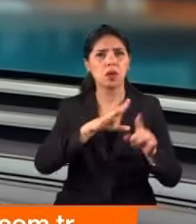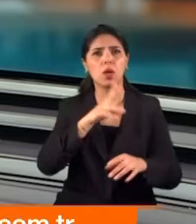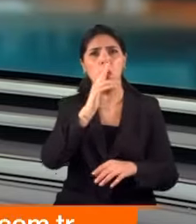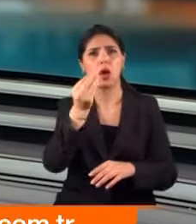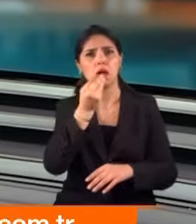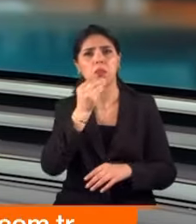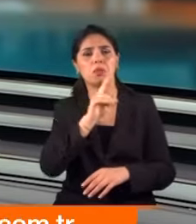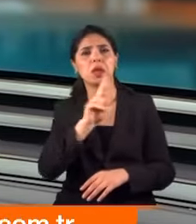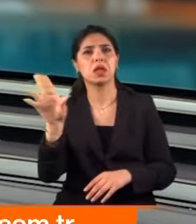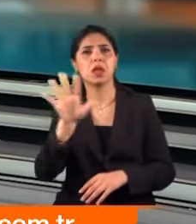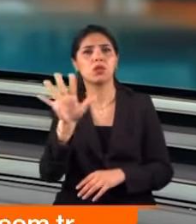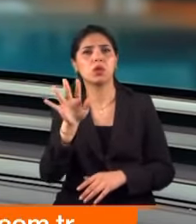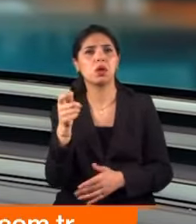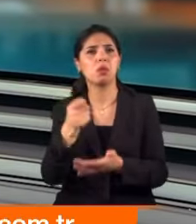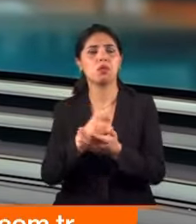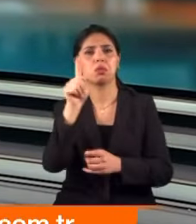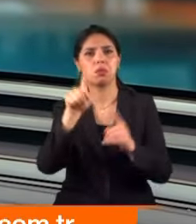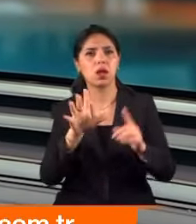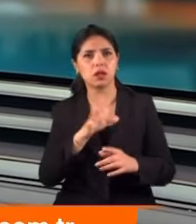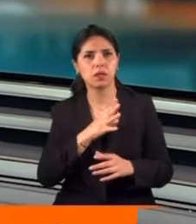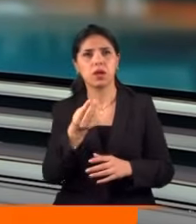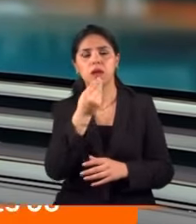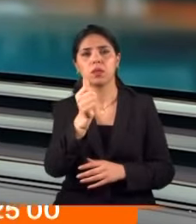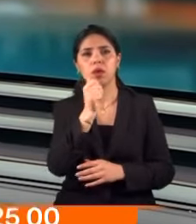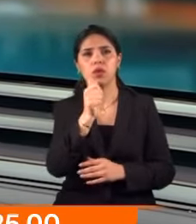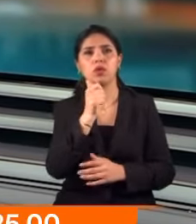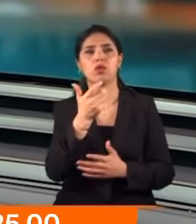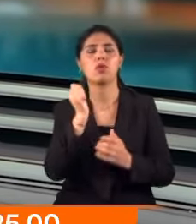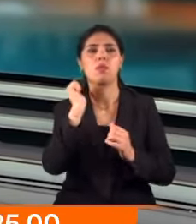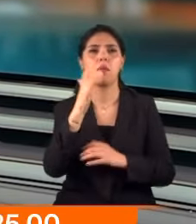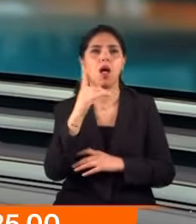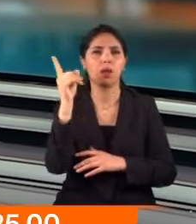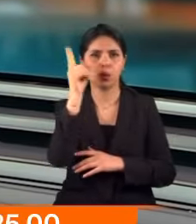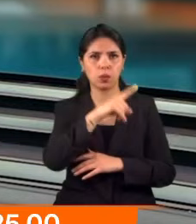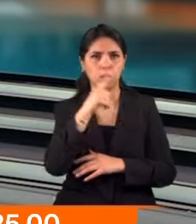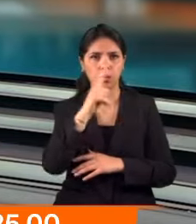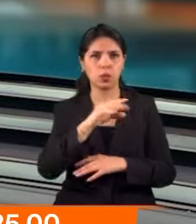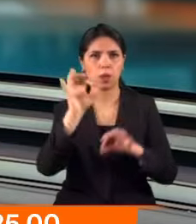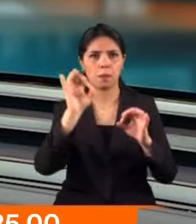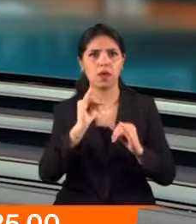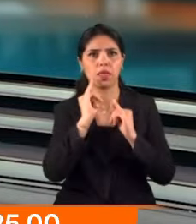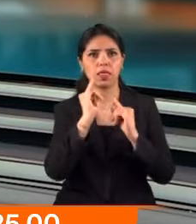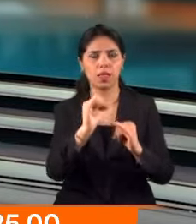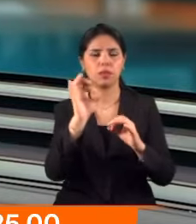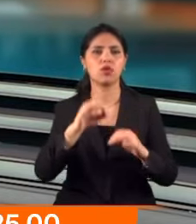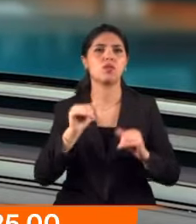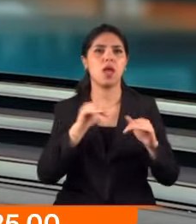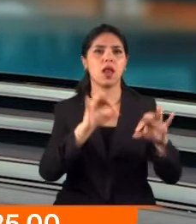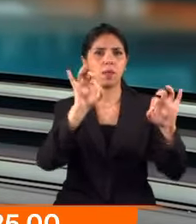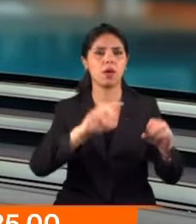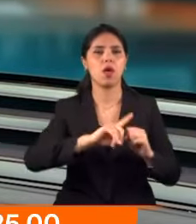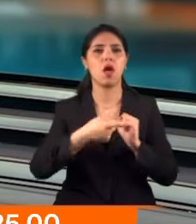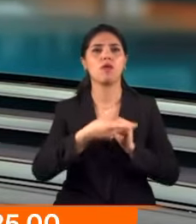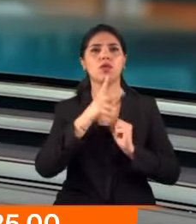yemeğine 750 lira ödeyen de. Yiyecek içecek sektöründeki fahiş fiyatlar sonrasında başlayan tepki bir boykota dönüşüyor. Hafta